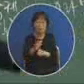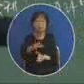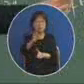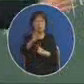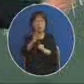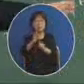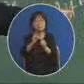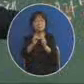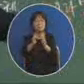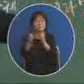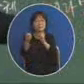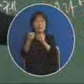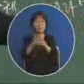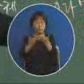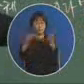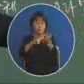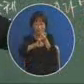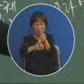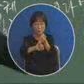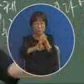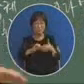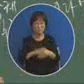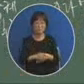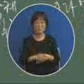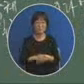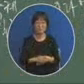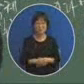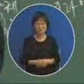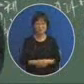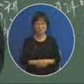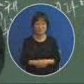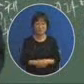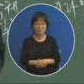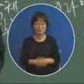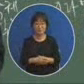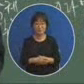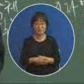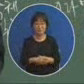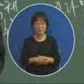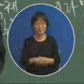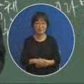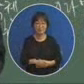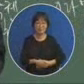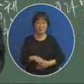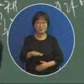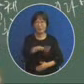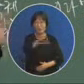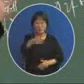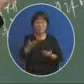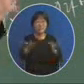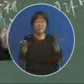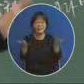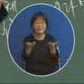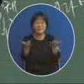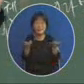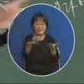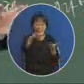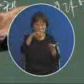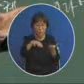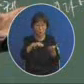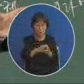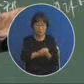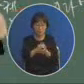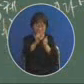달라요. What is your occupation? What is your line of work? It's different. You're different. You are unprecedented. That's what he's talking about. 전에도 없고 앞으로도